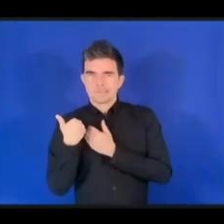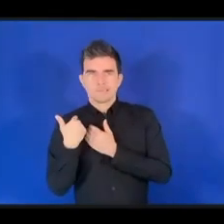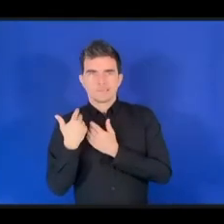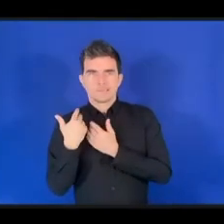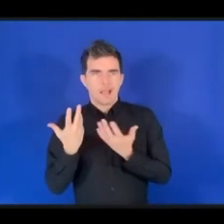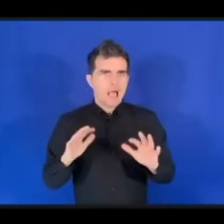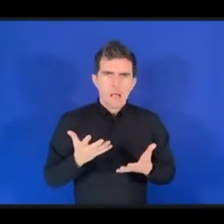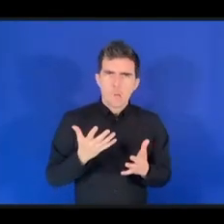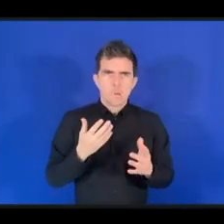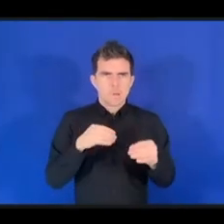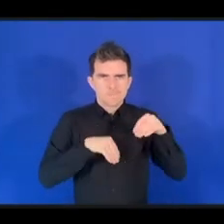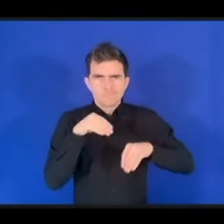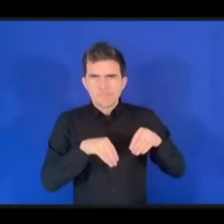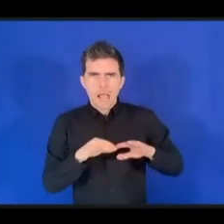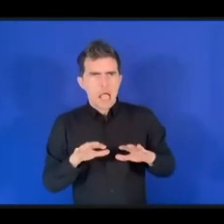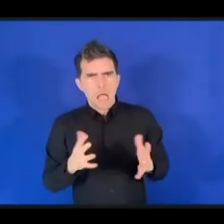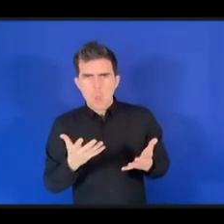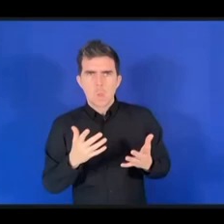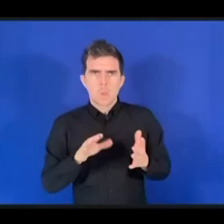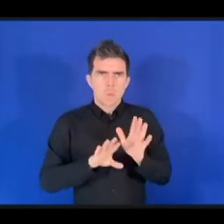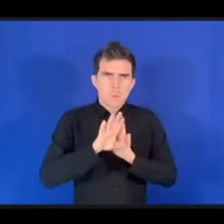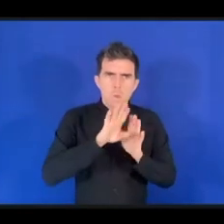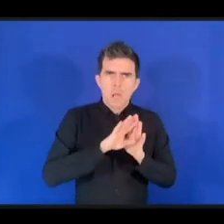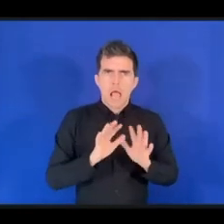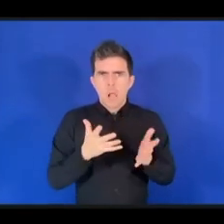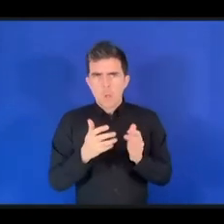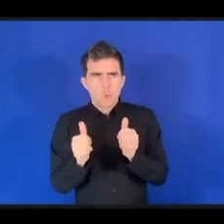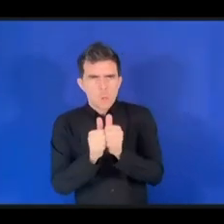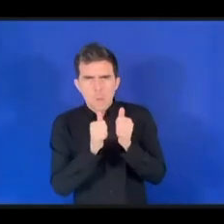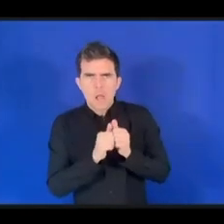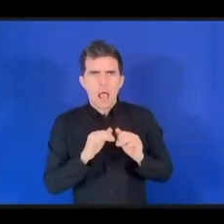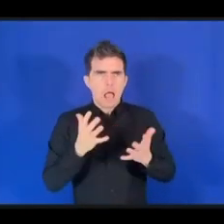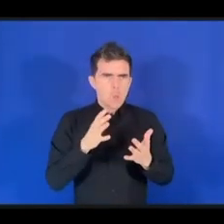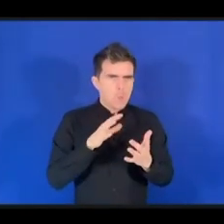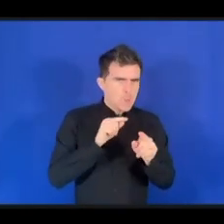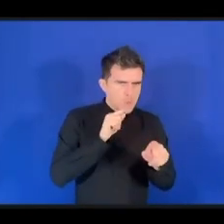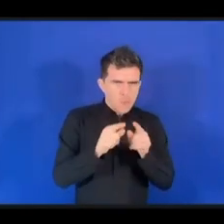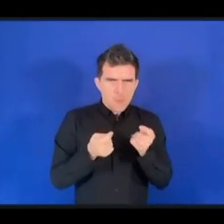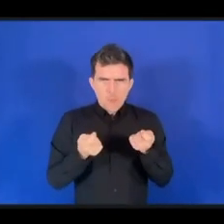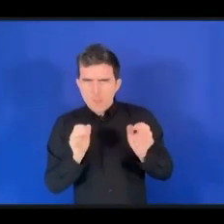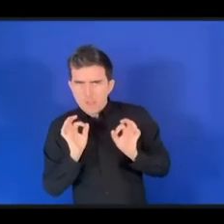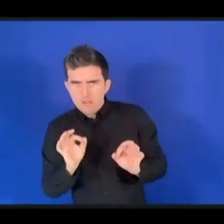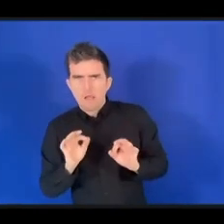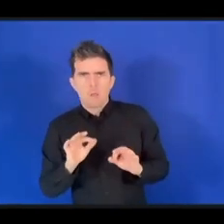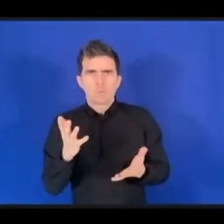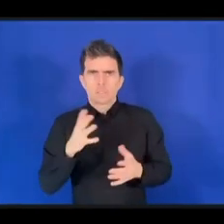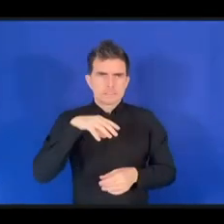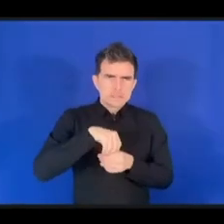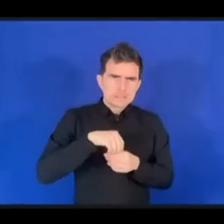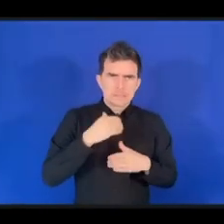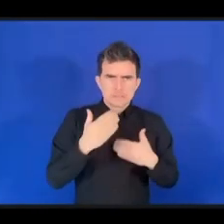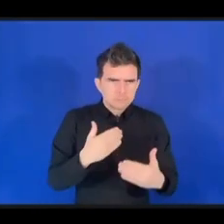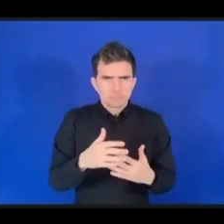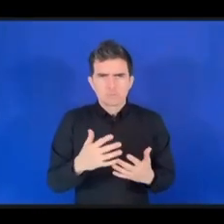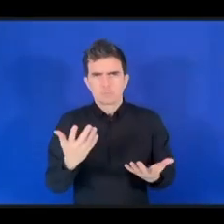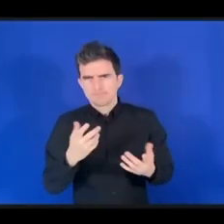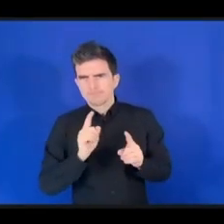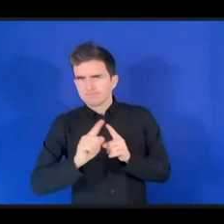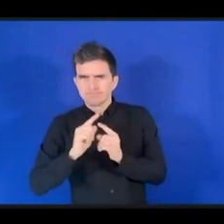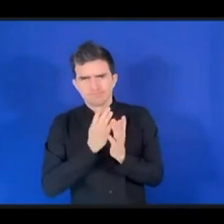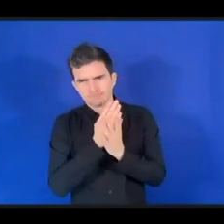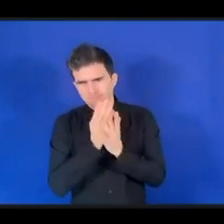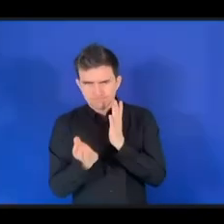la gestion des identifiants uniques et de tous les composants et autres qui me permettent une opération